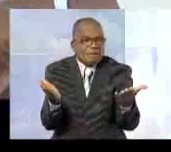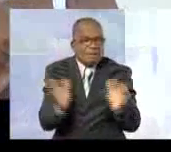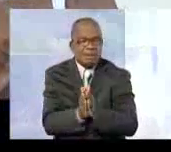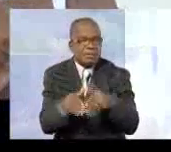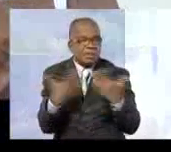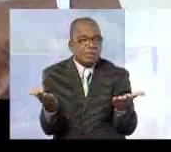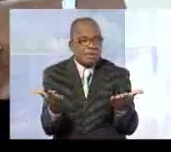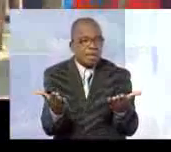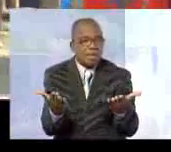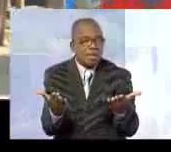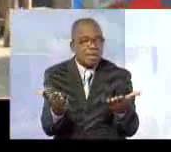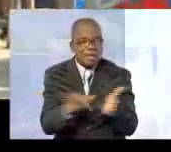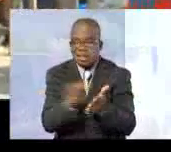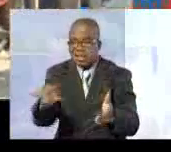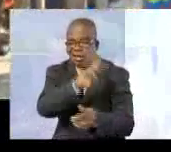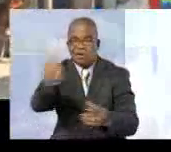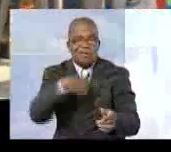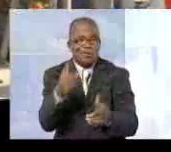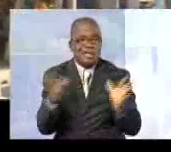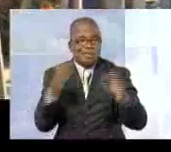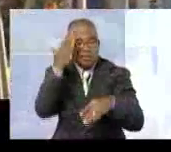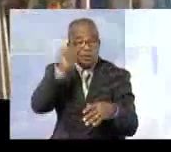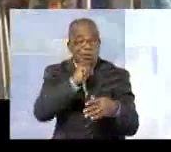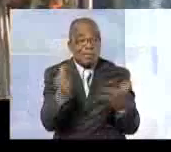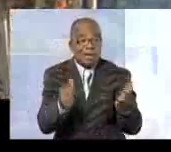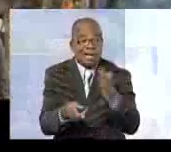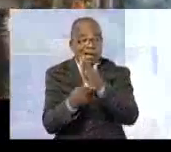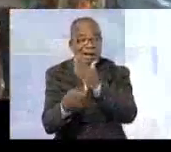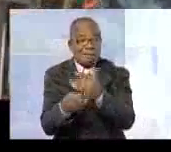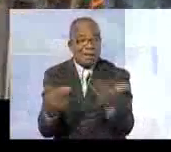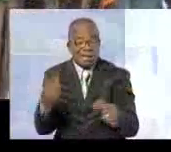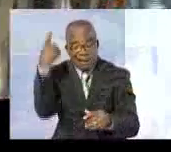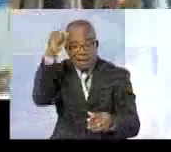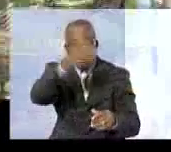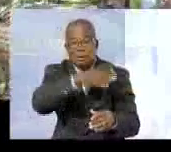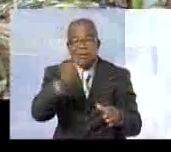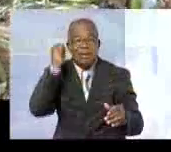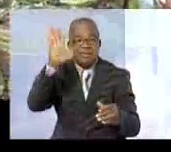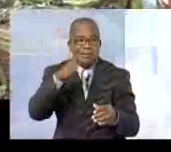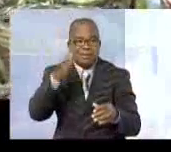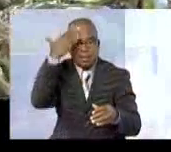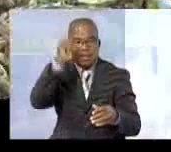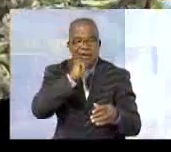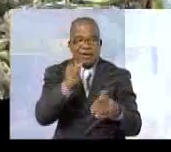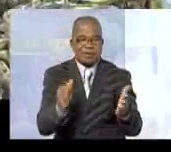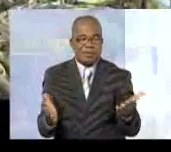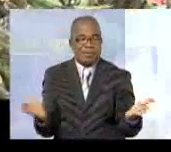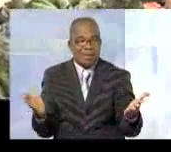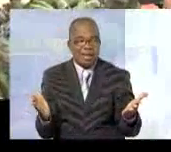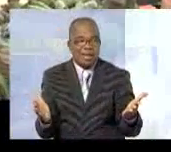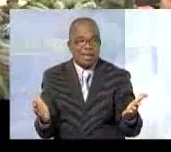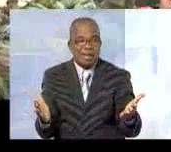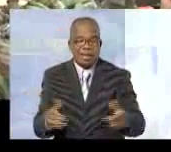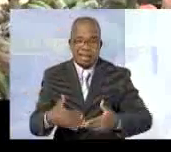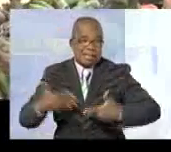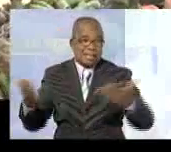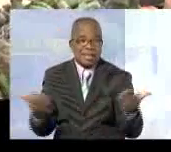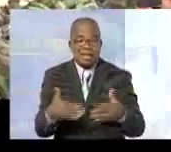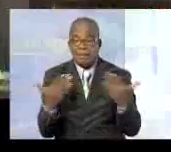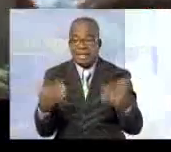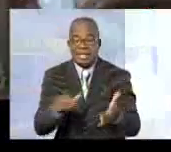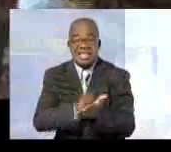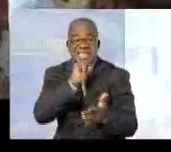pas la microfinance. Le FAFCI a pour mission de financer les activités génératrices de revenus des femmes de Côte d'Ivoire.